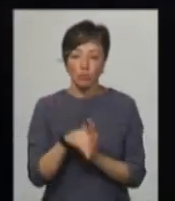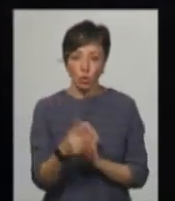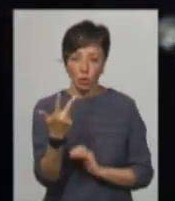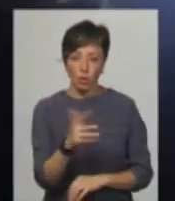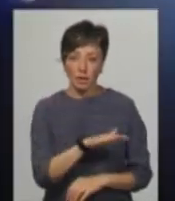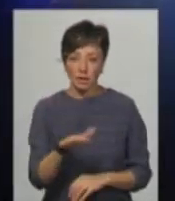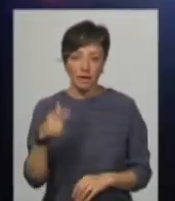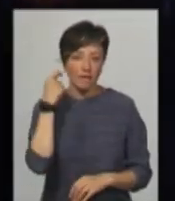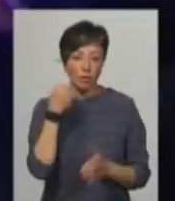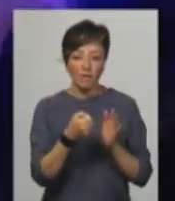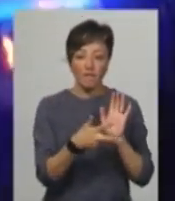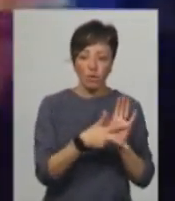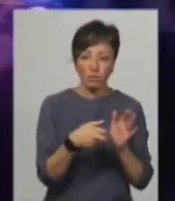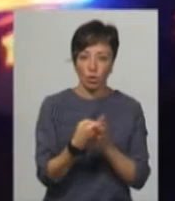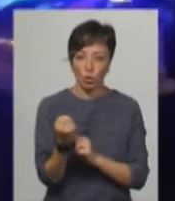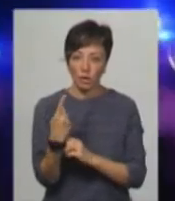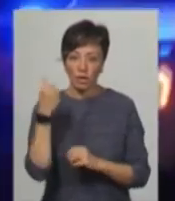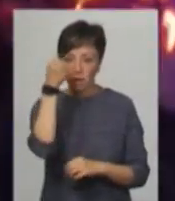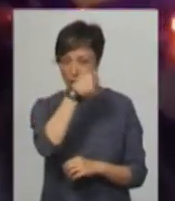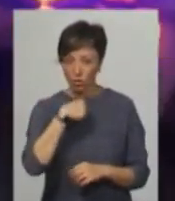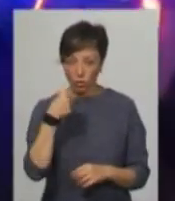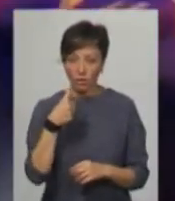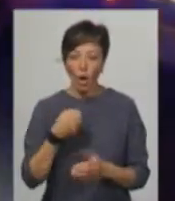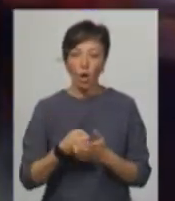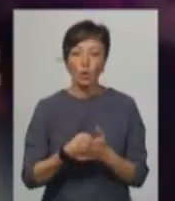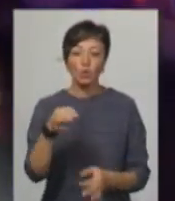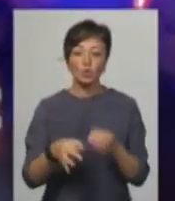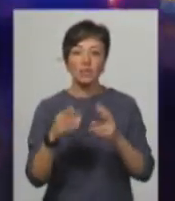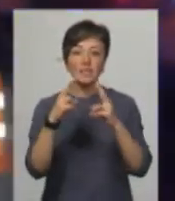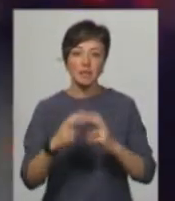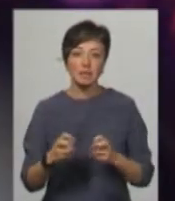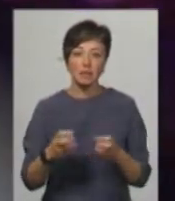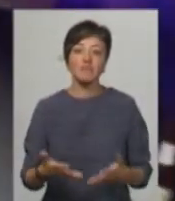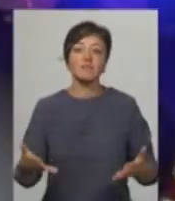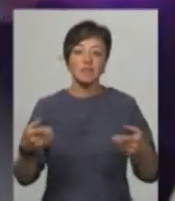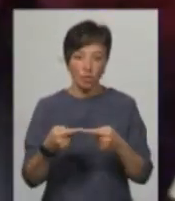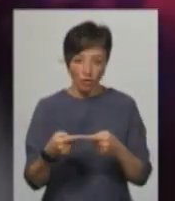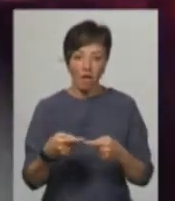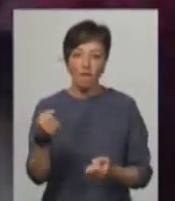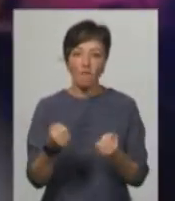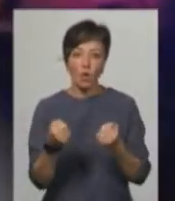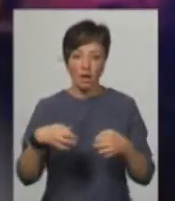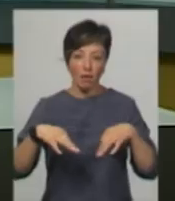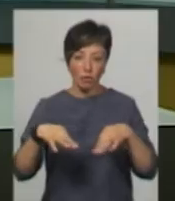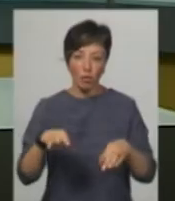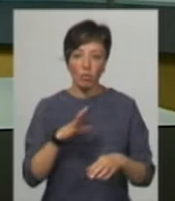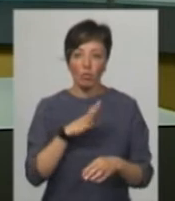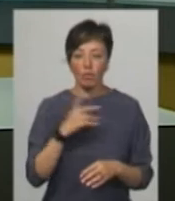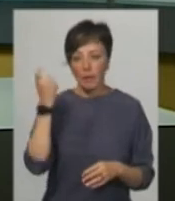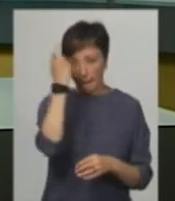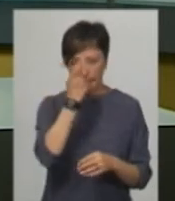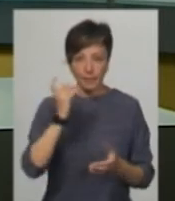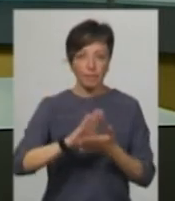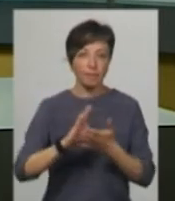троє дітей віком від 8 до 11 років. Досудове слідство встановило, водій легковика Роман Миколаєв перебував в